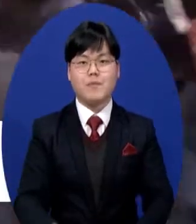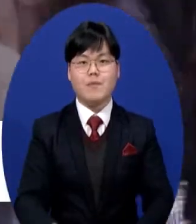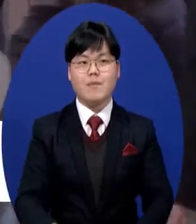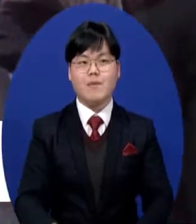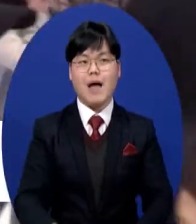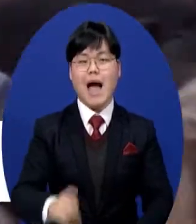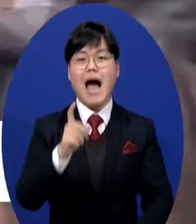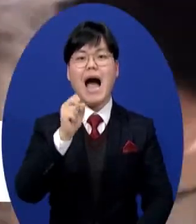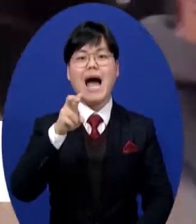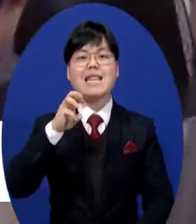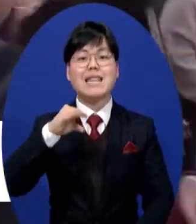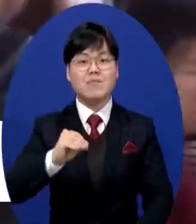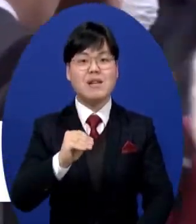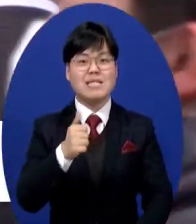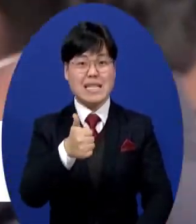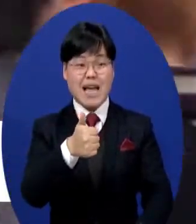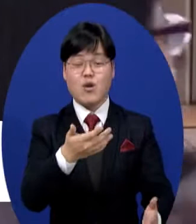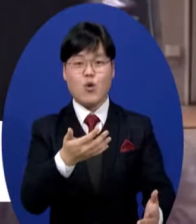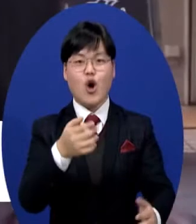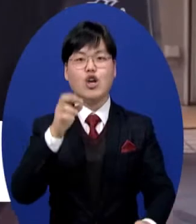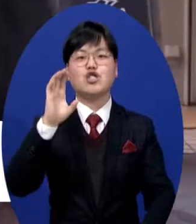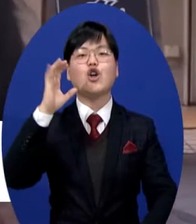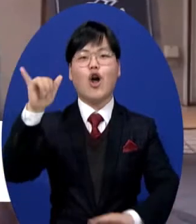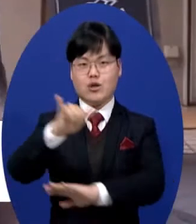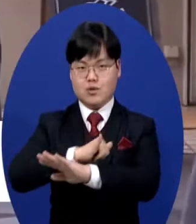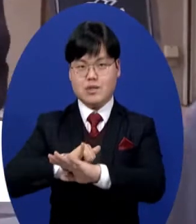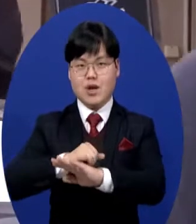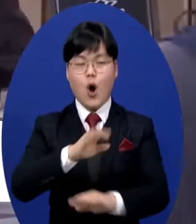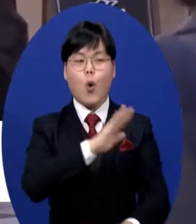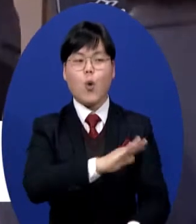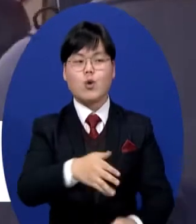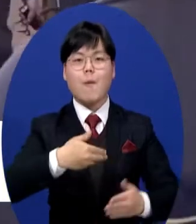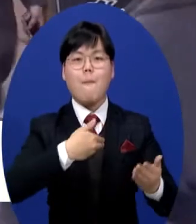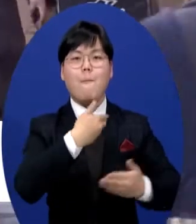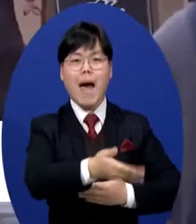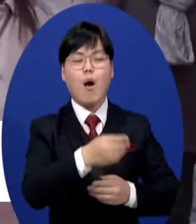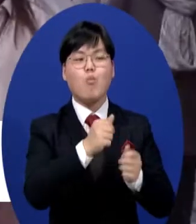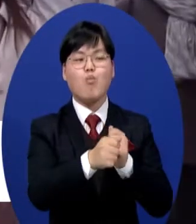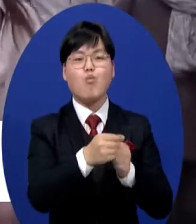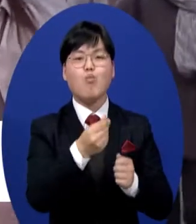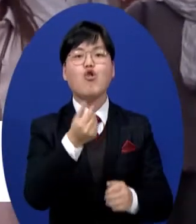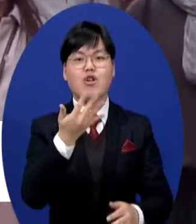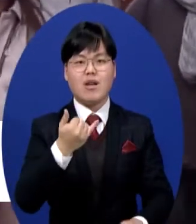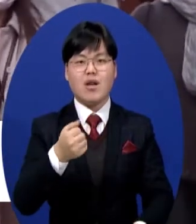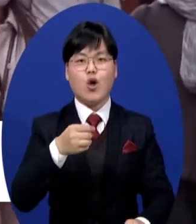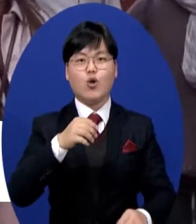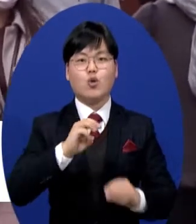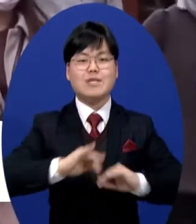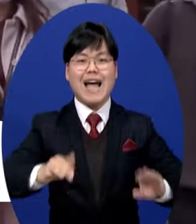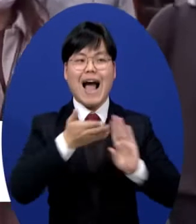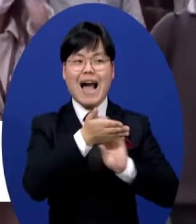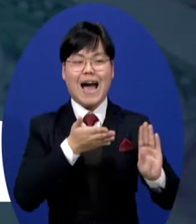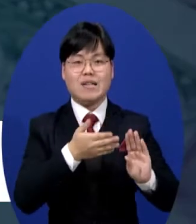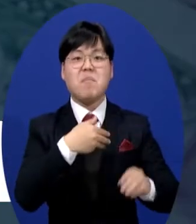Халамжийн тогтолцоог хамгийн сайн хэрэгжүүлдэг улс бол бүгднайн тус Солонгос улс. Хүүхдэд олгодог мөнгөнд итгэмжийг эзэнтэн зарцуулахын тулд тусгай карт хэрэглээнд